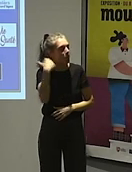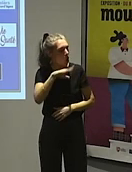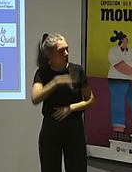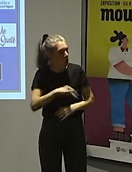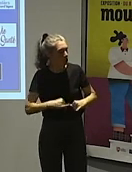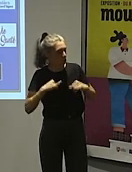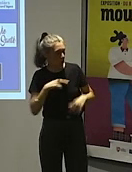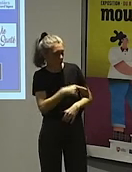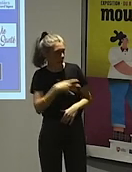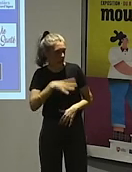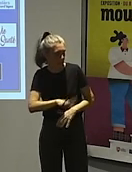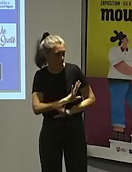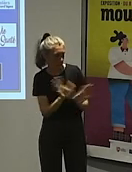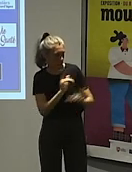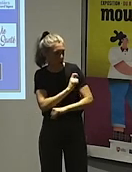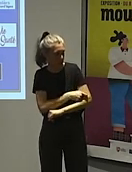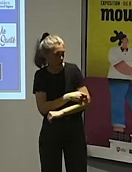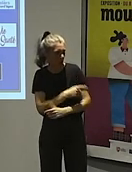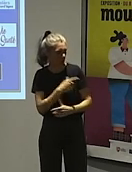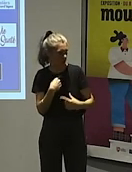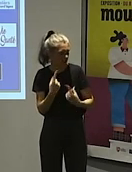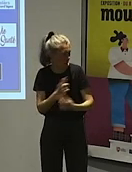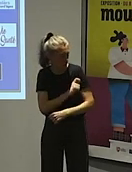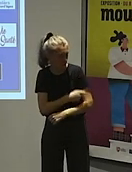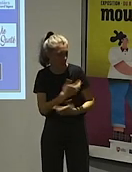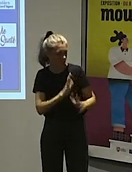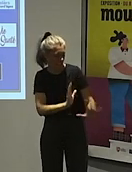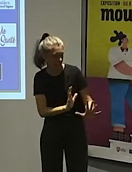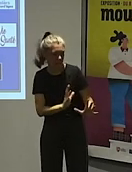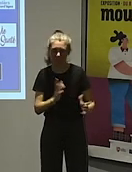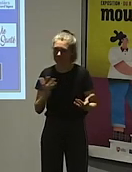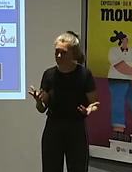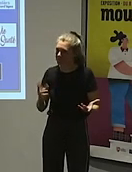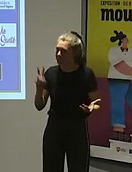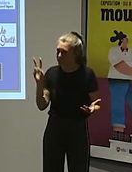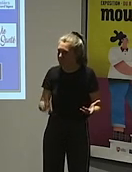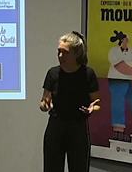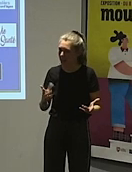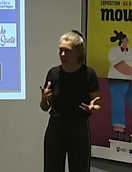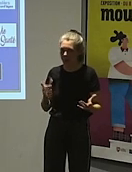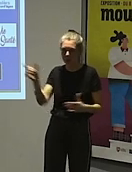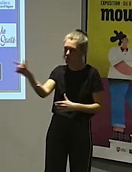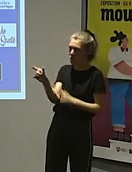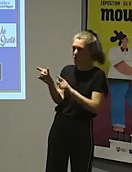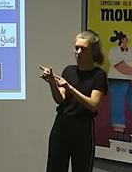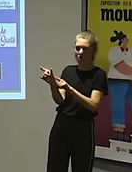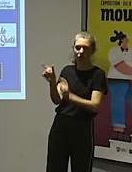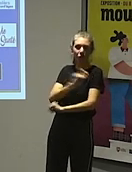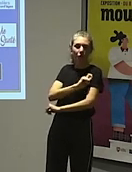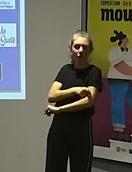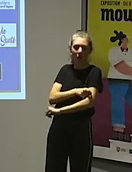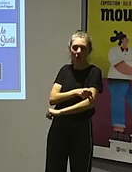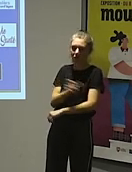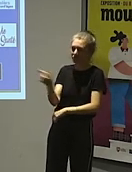vous amenaient pas à aller vers cet aspect-là. Donc en fait, le mot sport, c'est assez rigolo parce